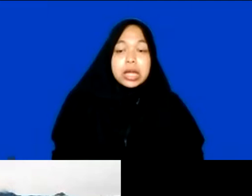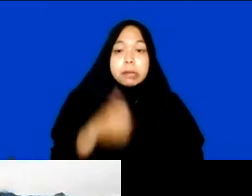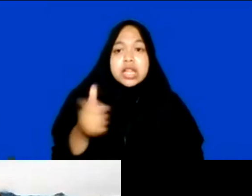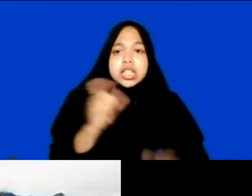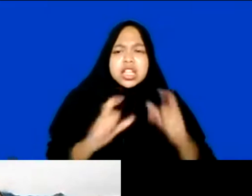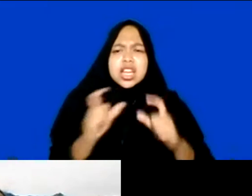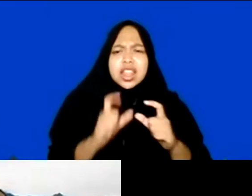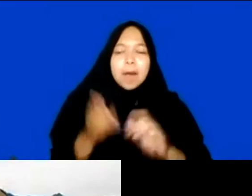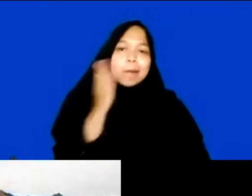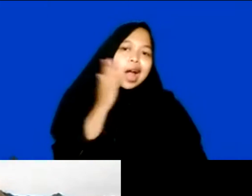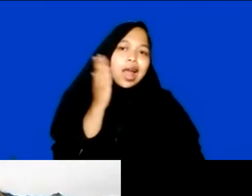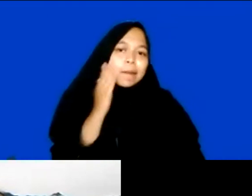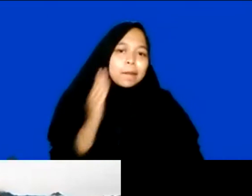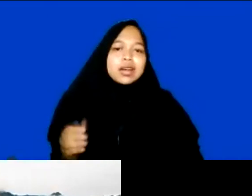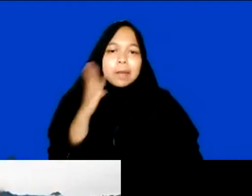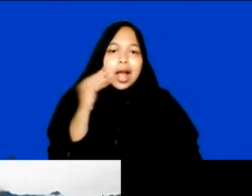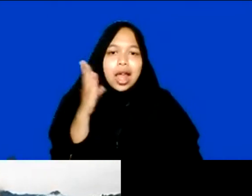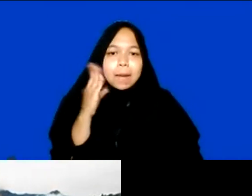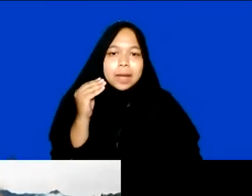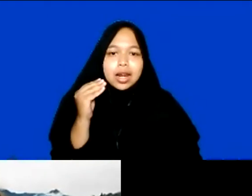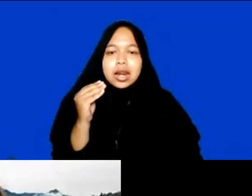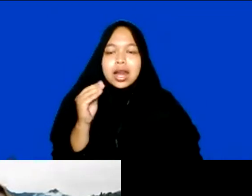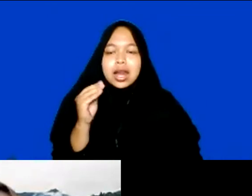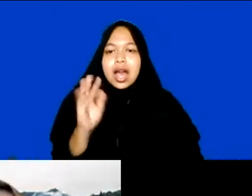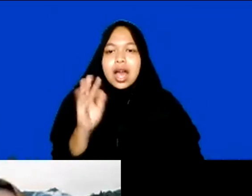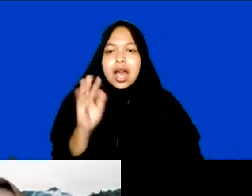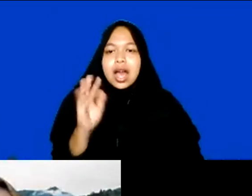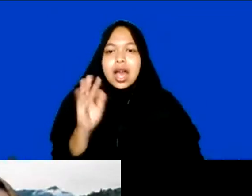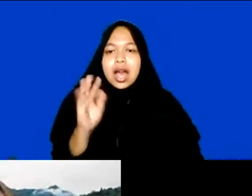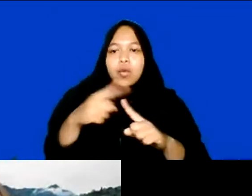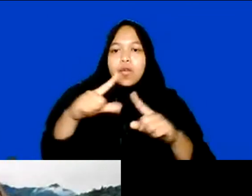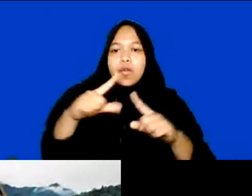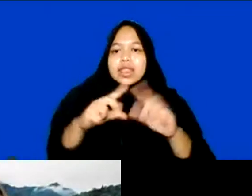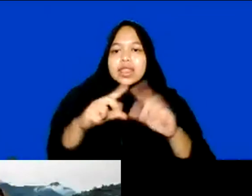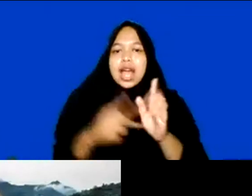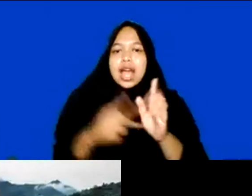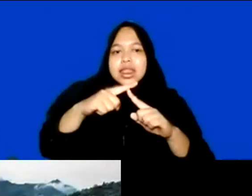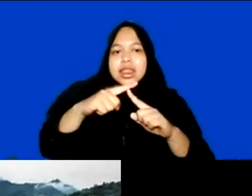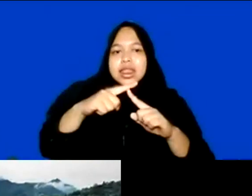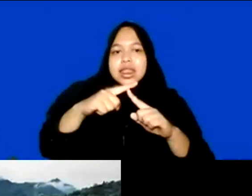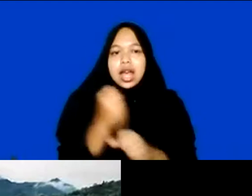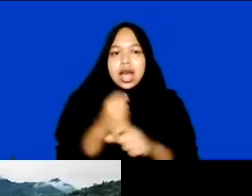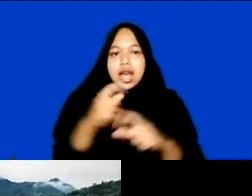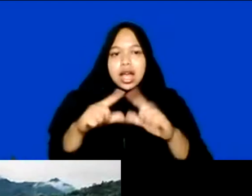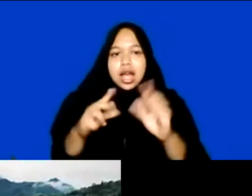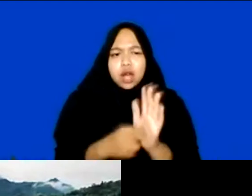pengalaman atau tantangan yang sangat menarik pada saat pembuatan salah satu karya hospit yang paling